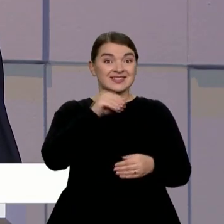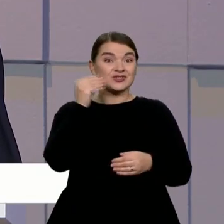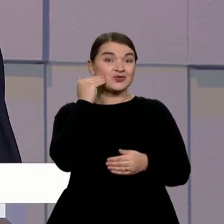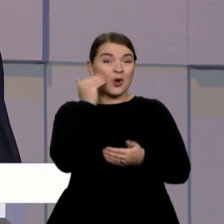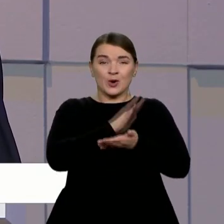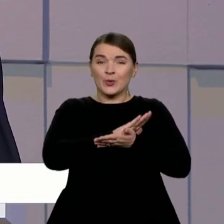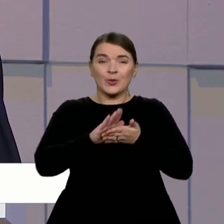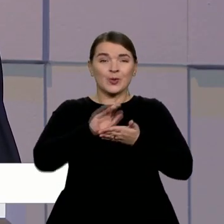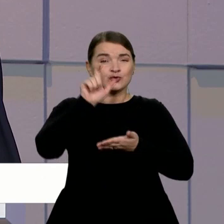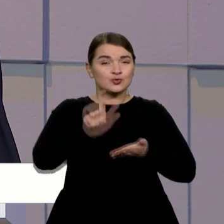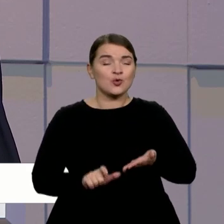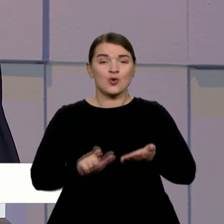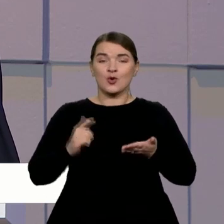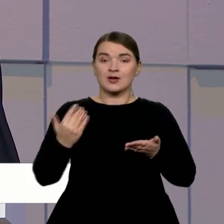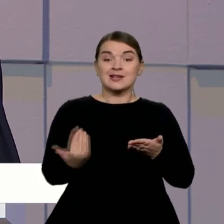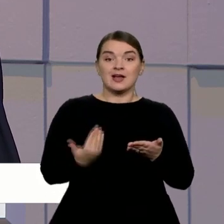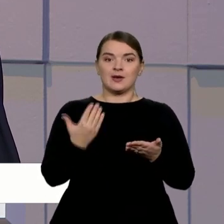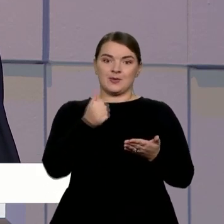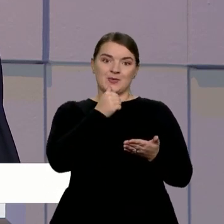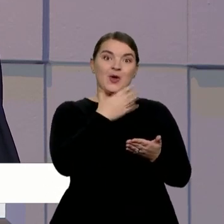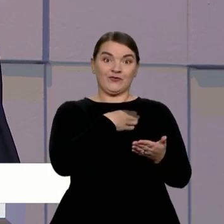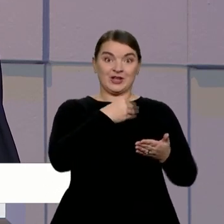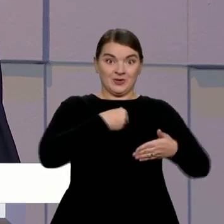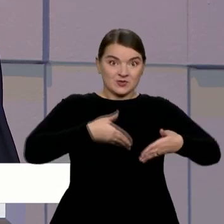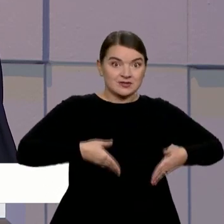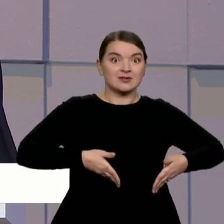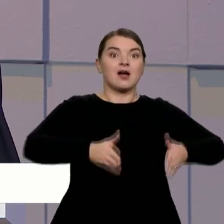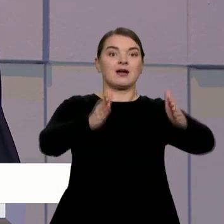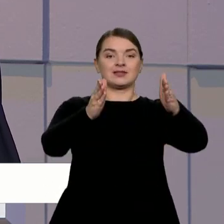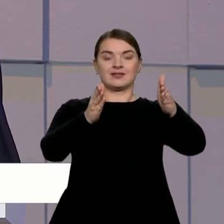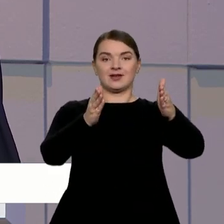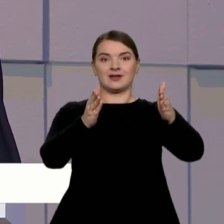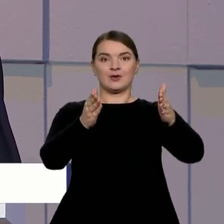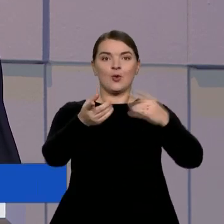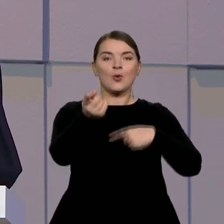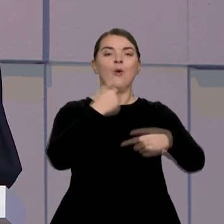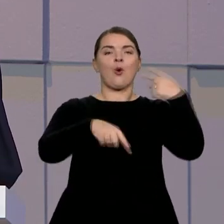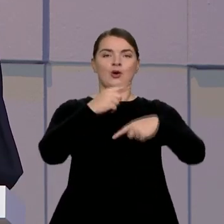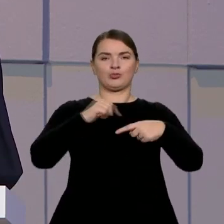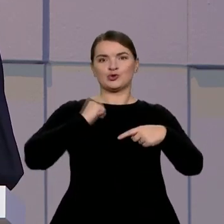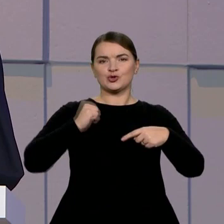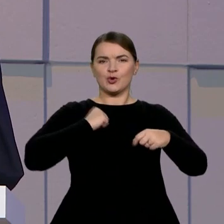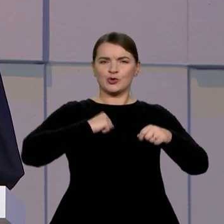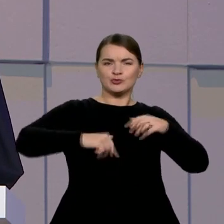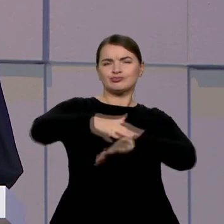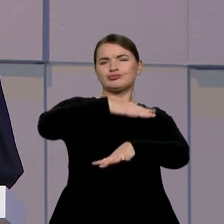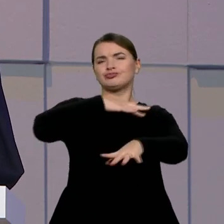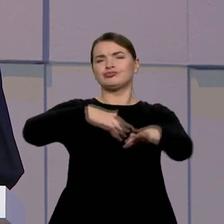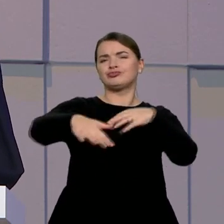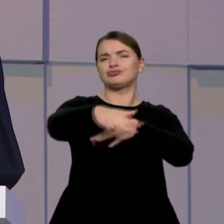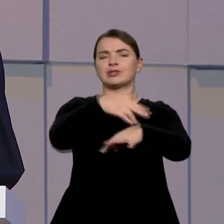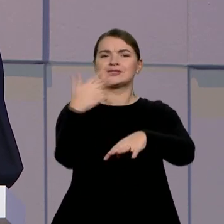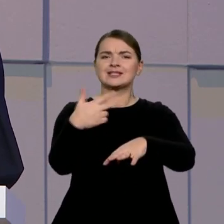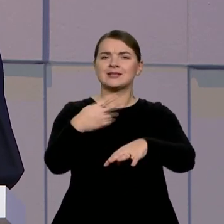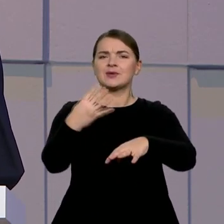būtų smagu, kad na, Vilniaus gatvė, mūsų bulvaras būtų toks pat pilnas žmonių, kaip ir buvo prieš 30 ar